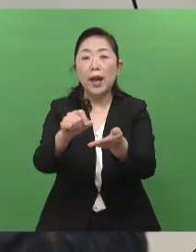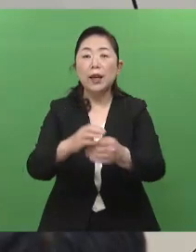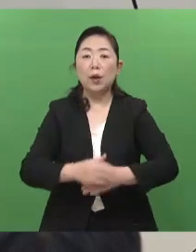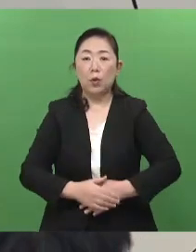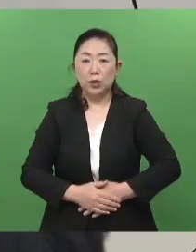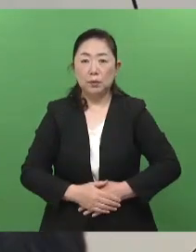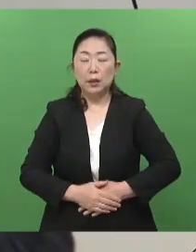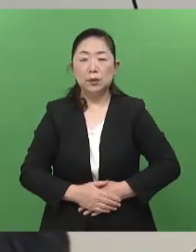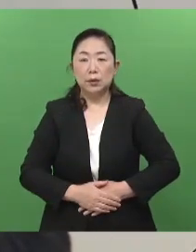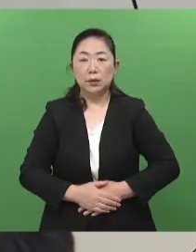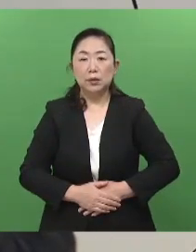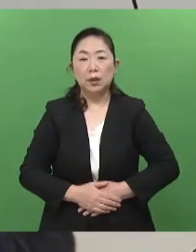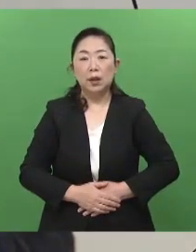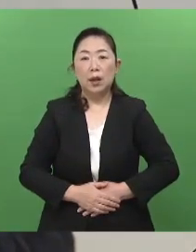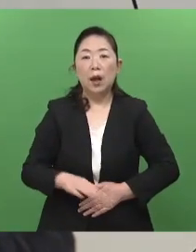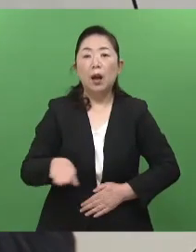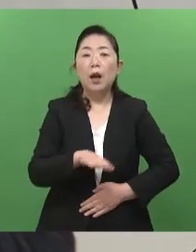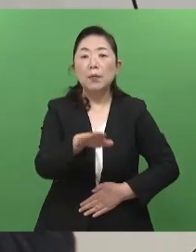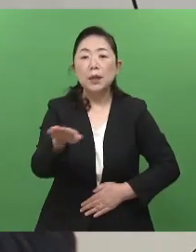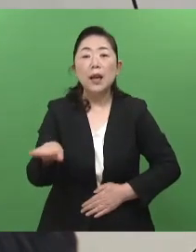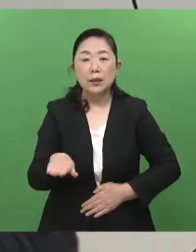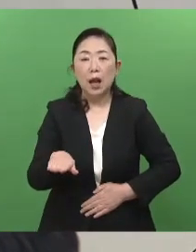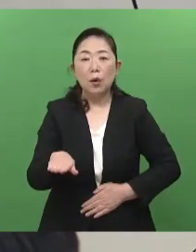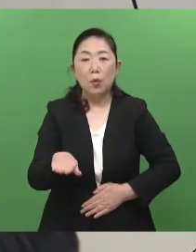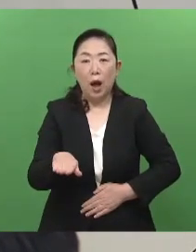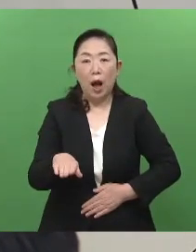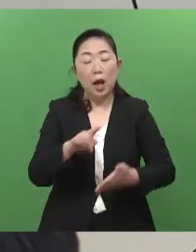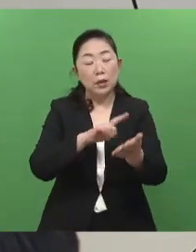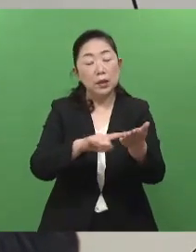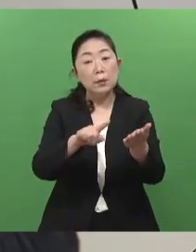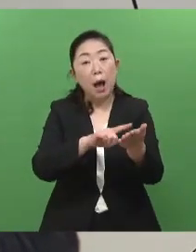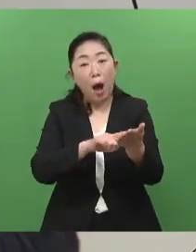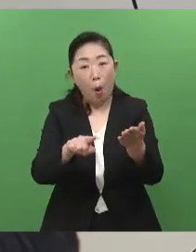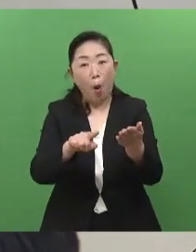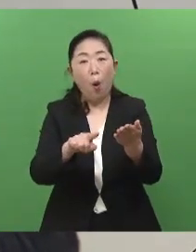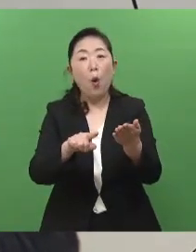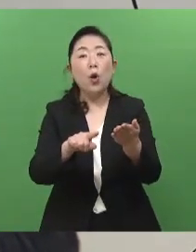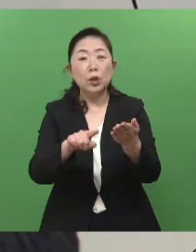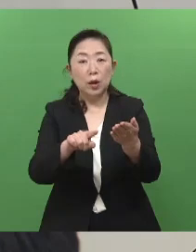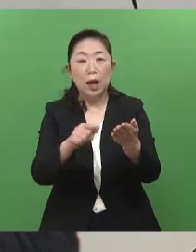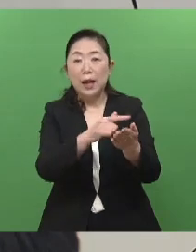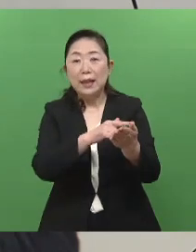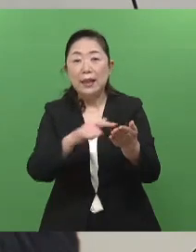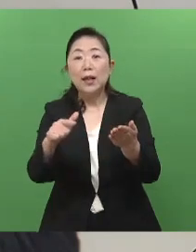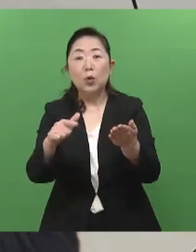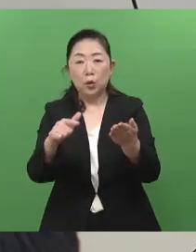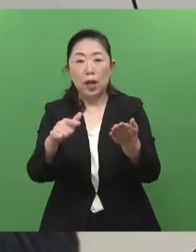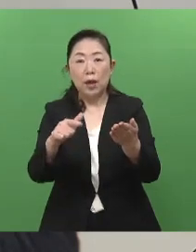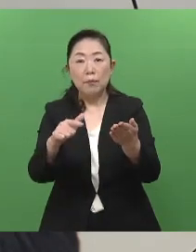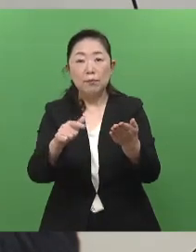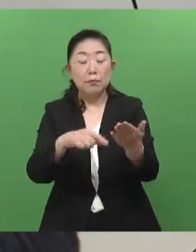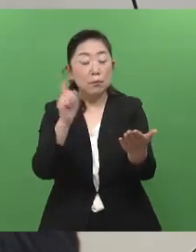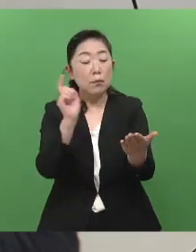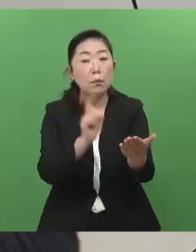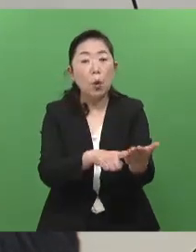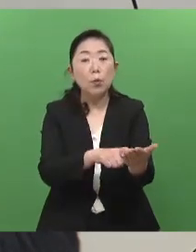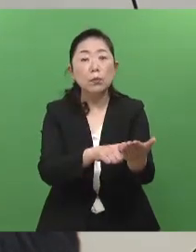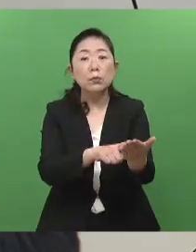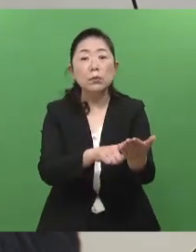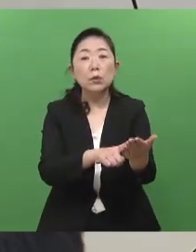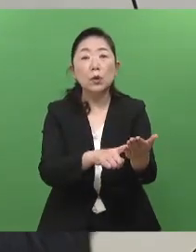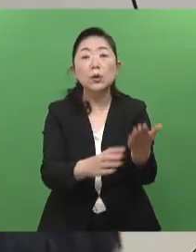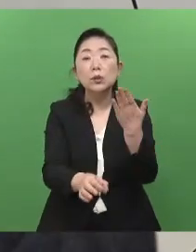の皆さんはスマホやパソコンで店舗を表示して、それをクリックすることで、ちょっと見にくいでしょう